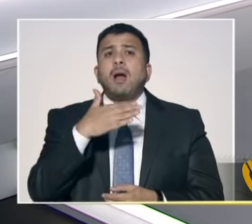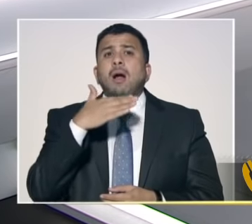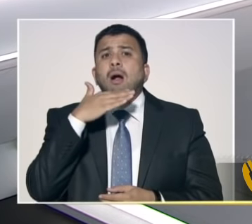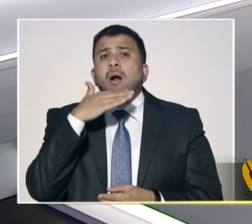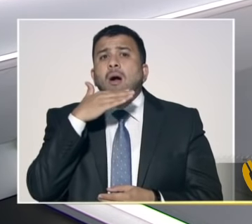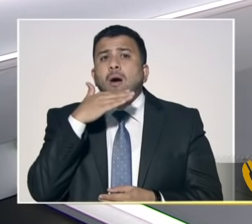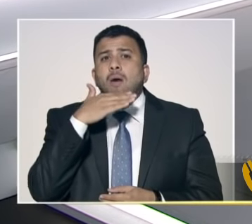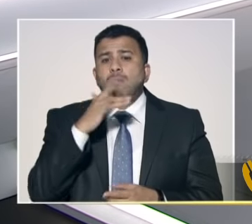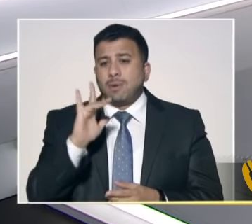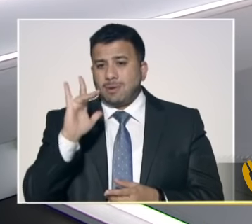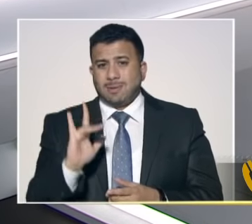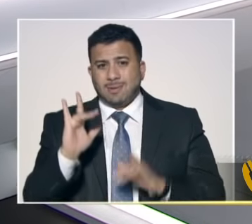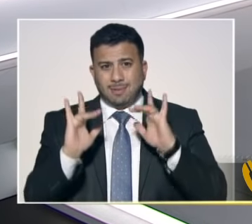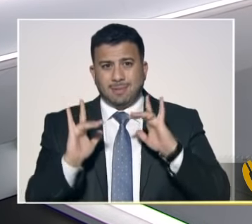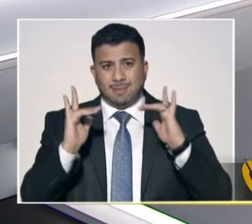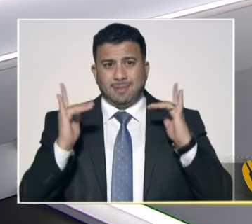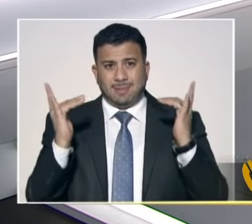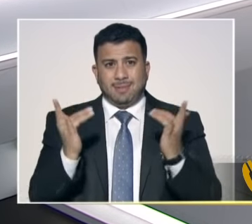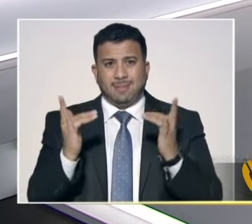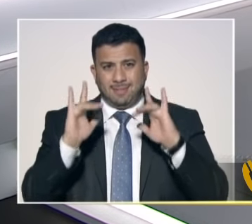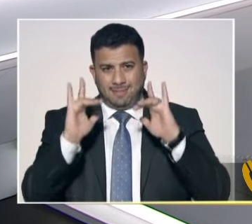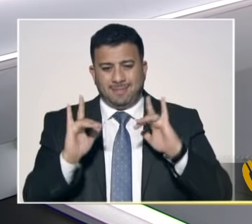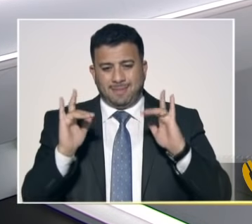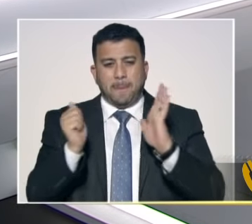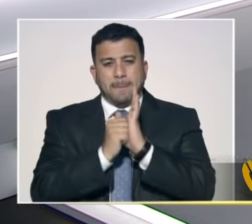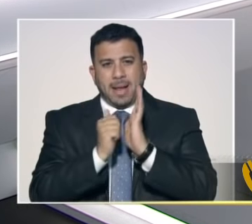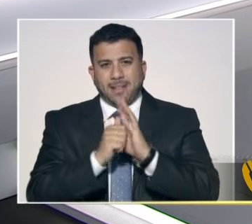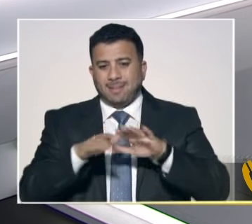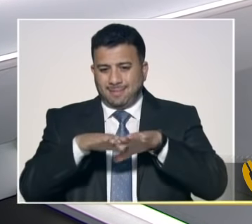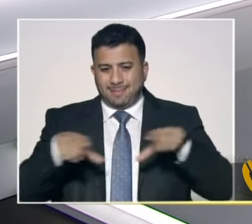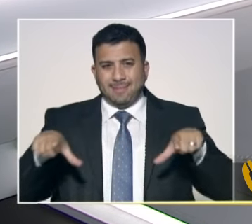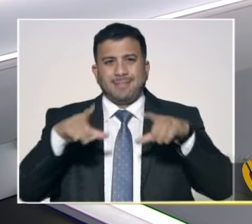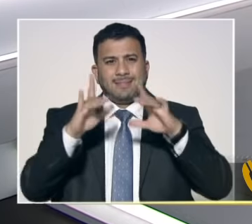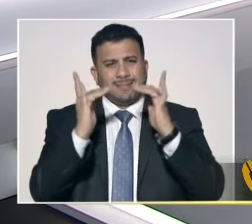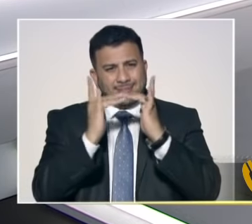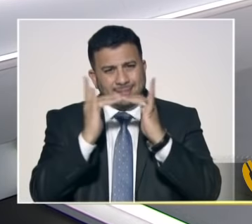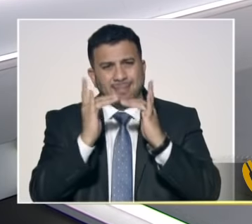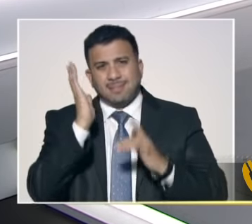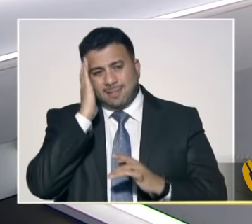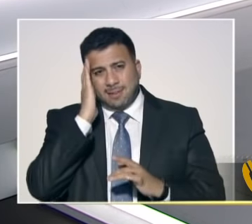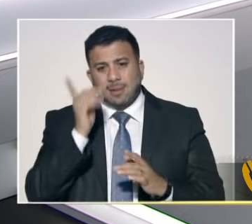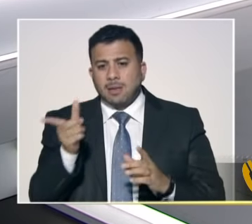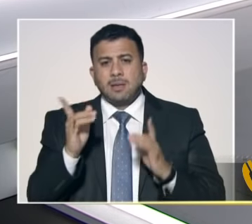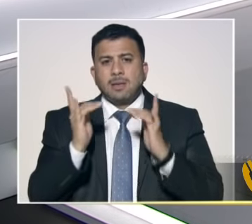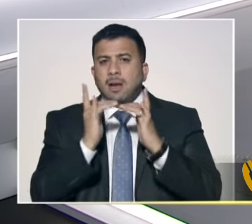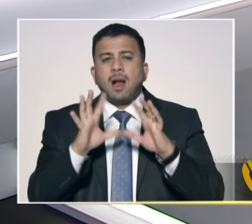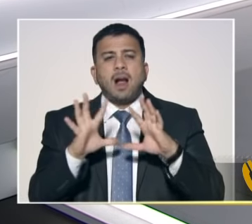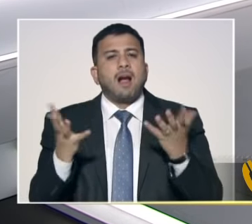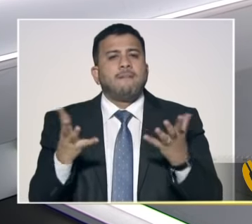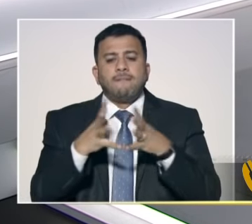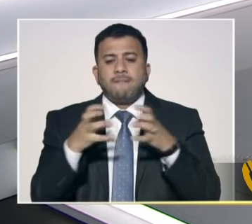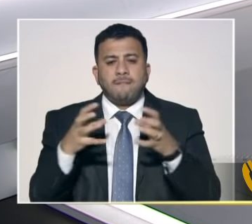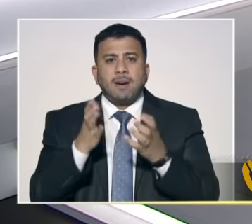العائلة أو في بيت زوجته الثانية. إن شاء الله. نعم.